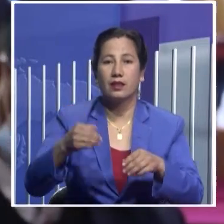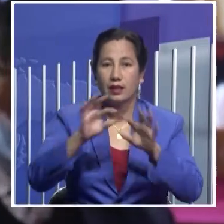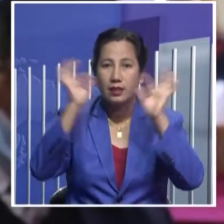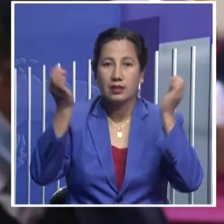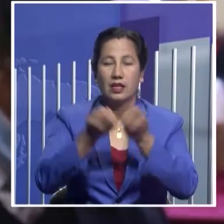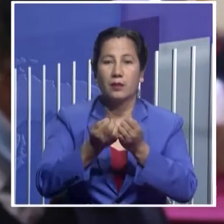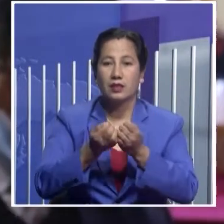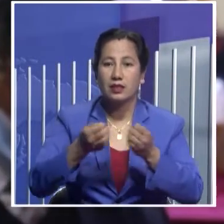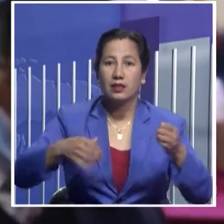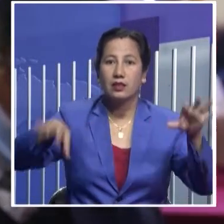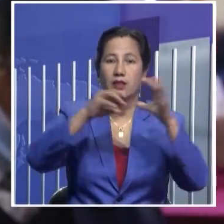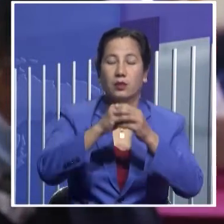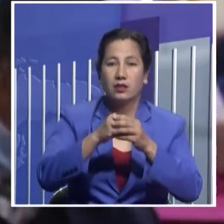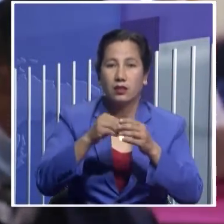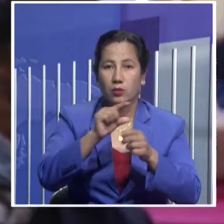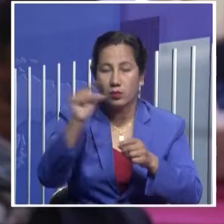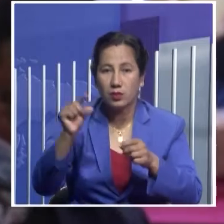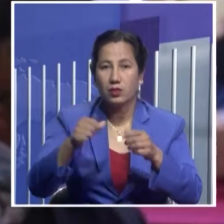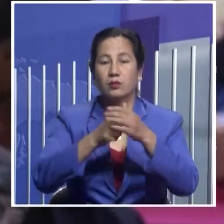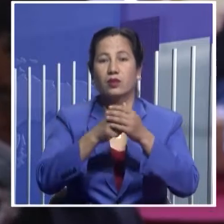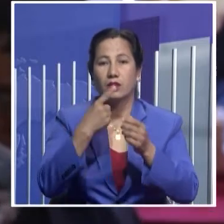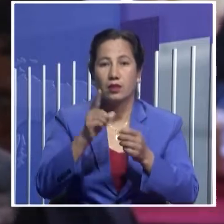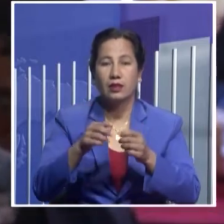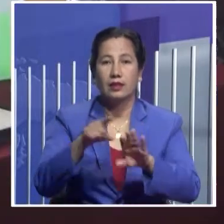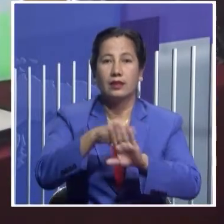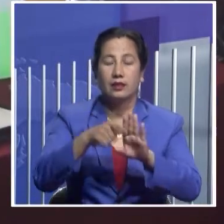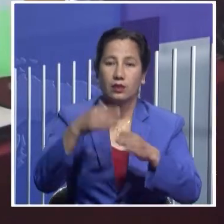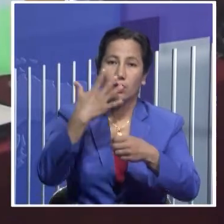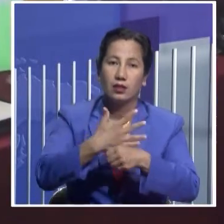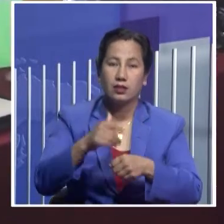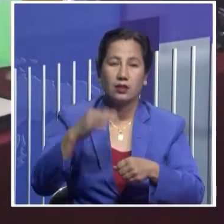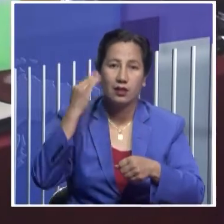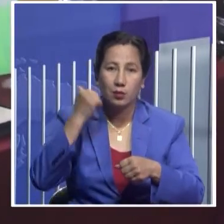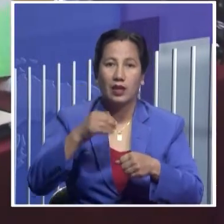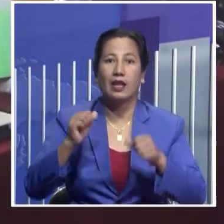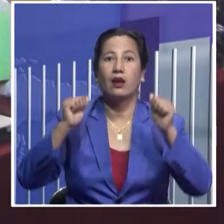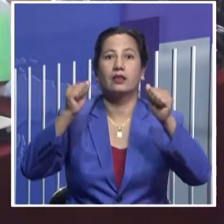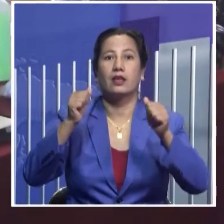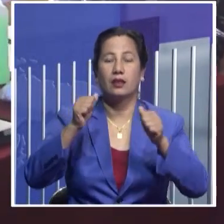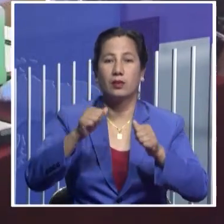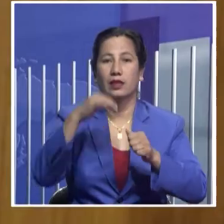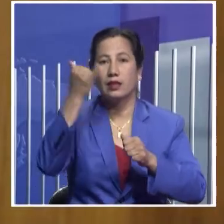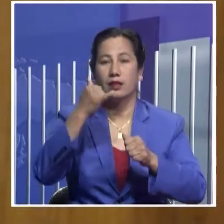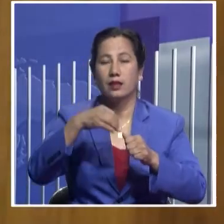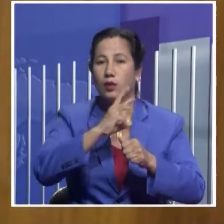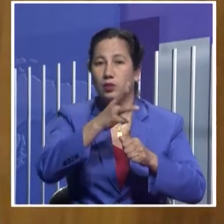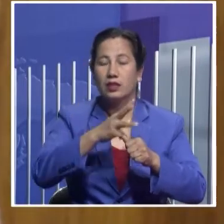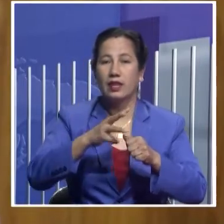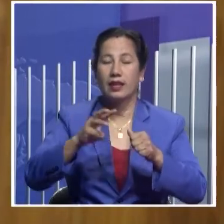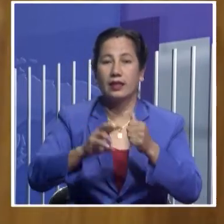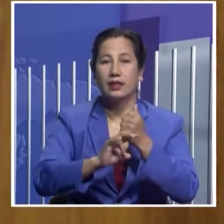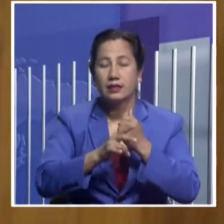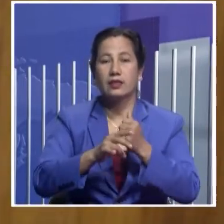सामाजिक समावेशीकरणको विषय मूल प्रवाहीकरण गर्ने नीतिको लक्ष्य छ। महिला अधिकारमा आधारित लैङ्गिक उत्तरदायी शासन